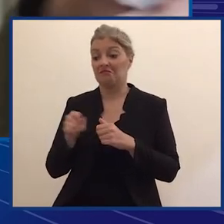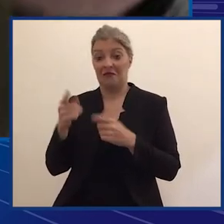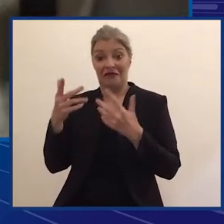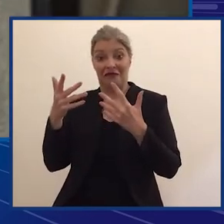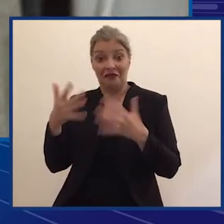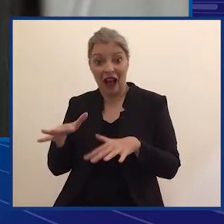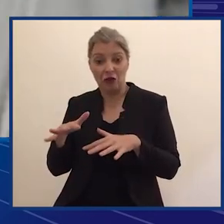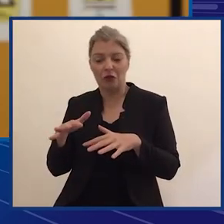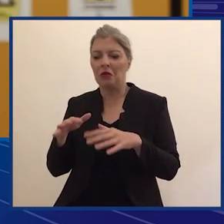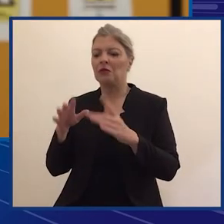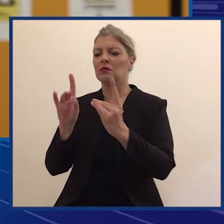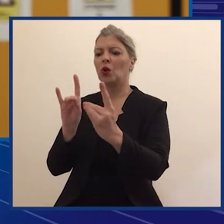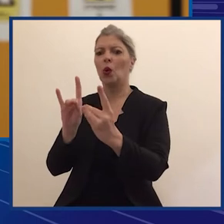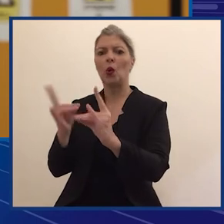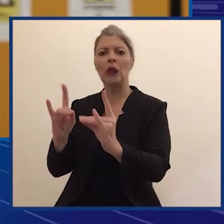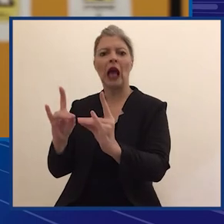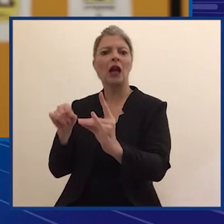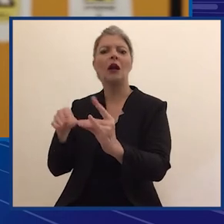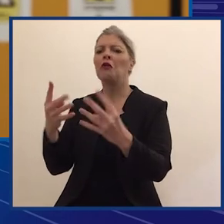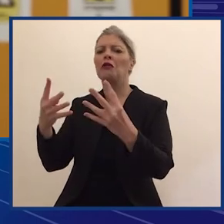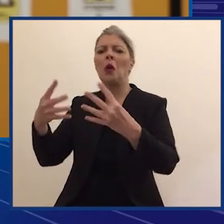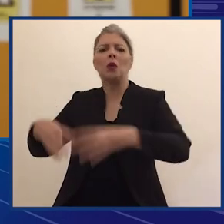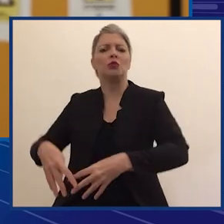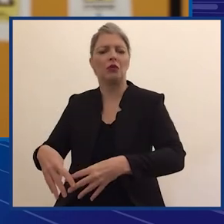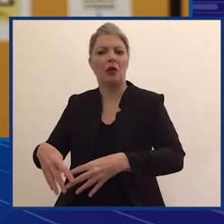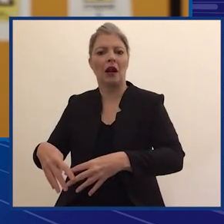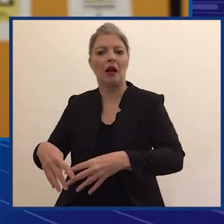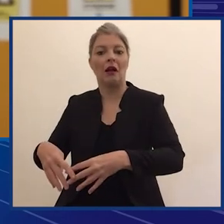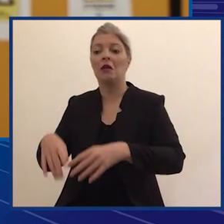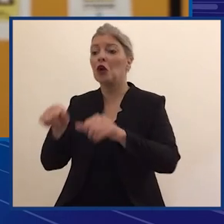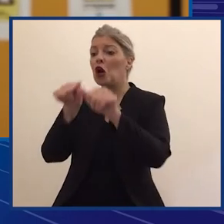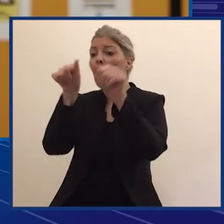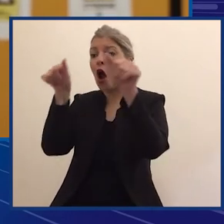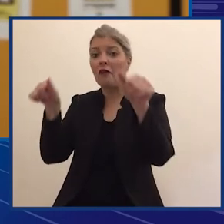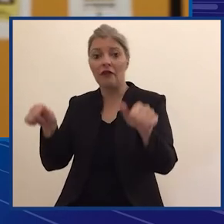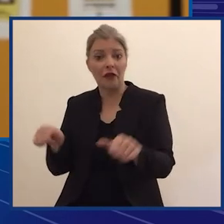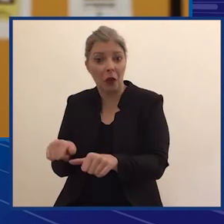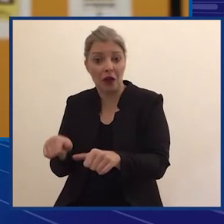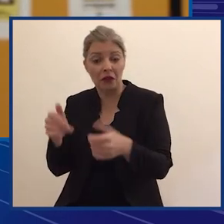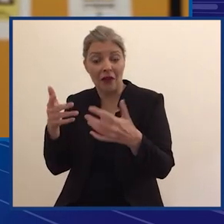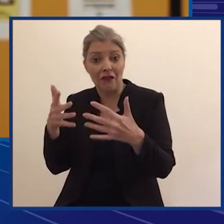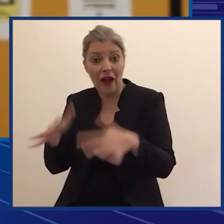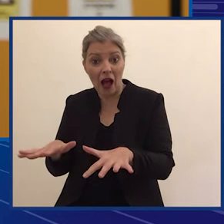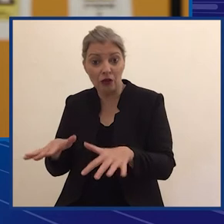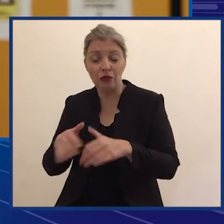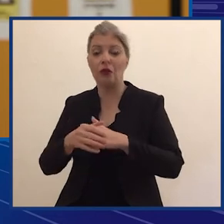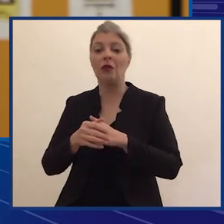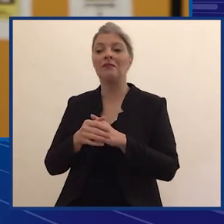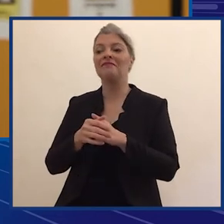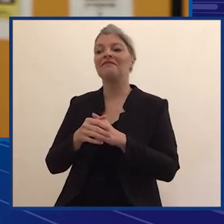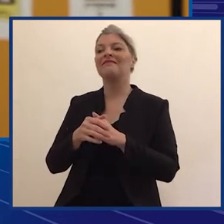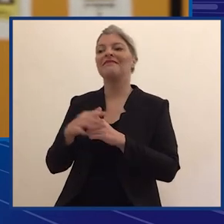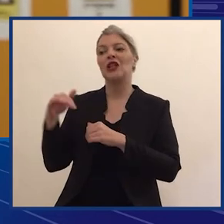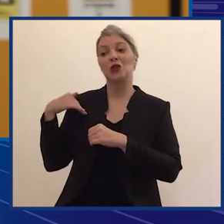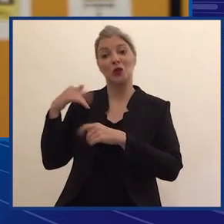Fatto questo, abbiamo un router funzionante con un sistema operativo e non configurato. L'ultimo passo che